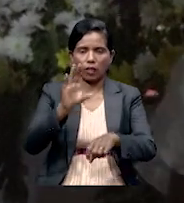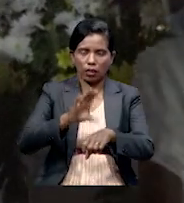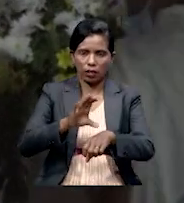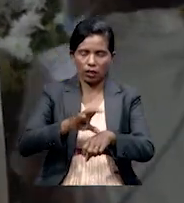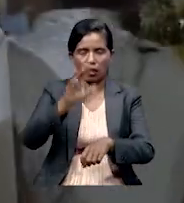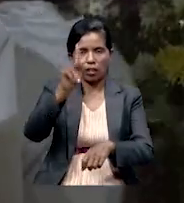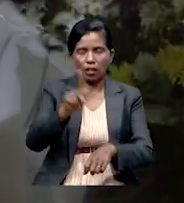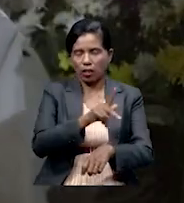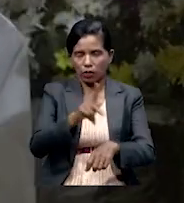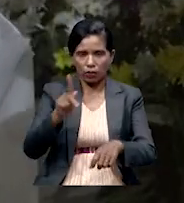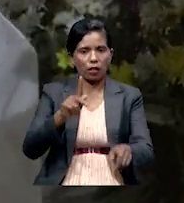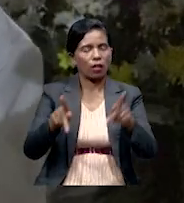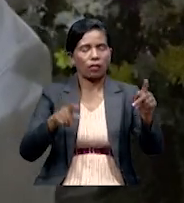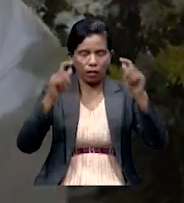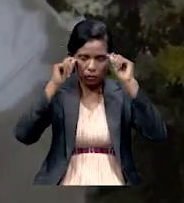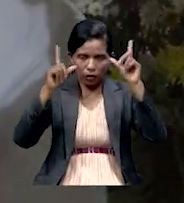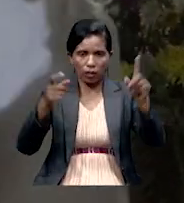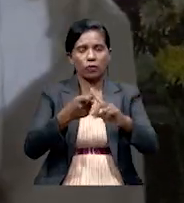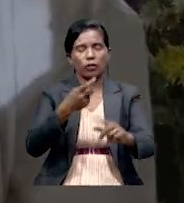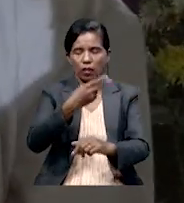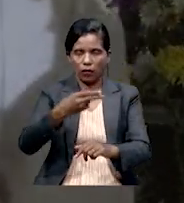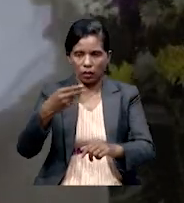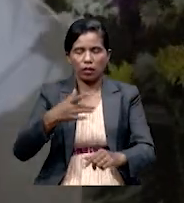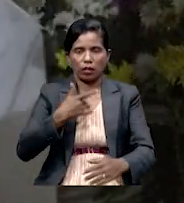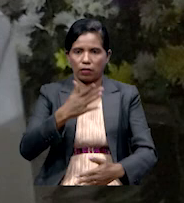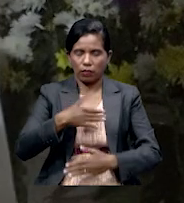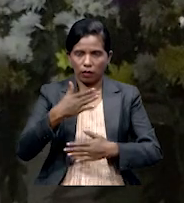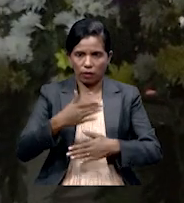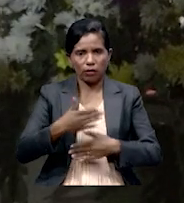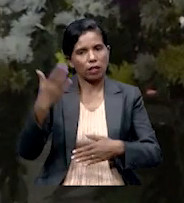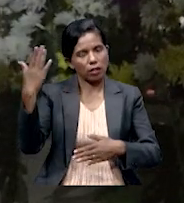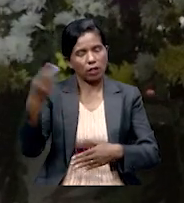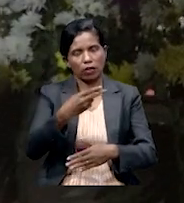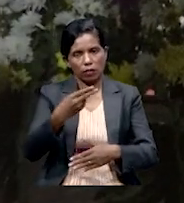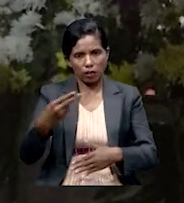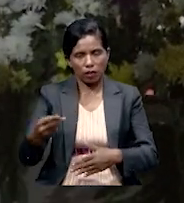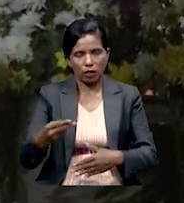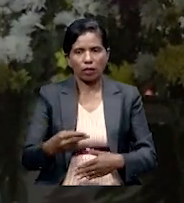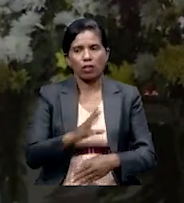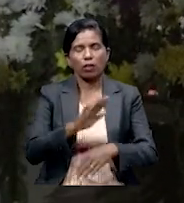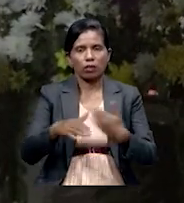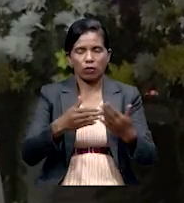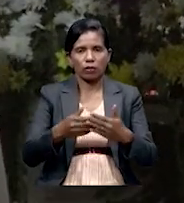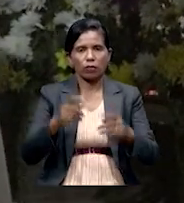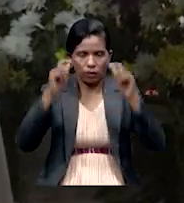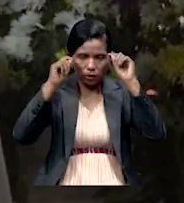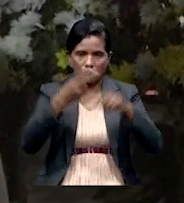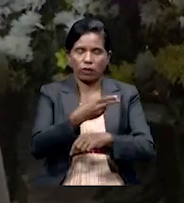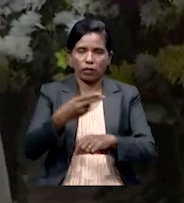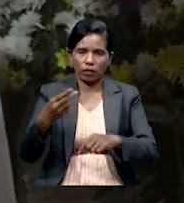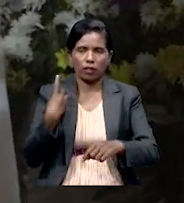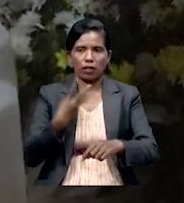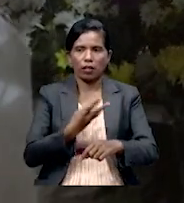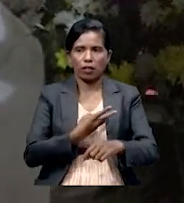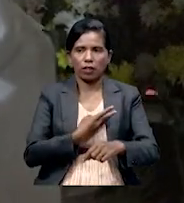dan semua orang Katolik asal Timor Leste berada di Atambua, Kupang, Flores dan seluruh Indonesia. Kita